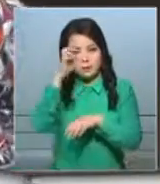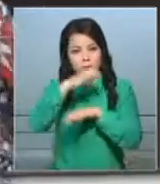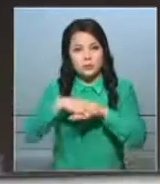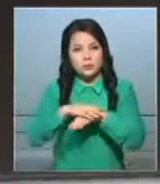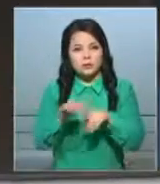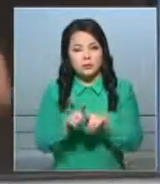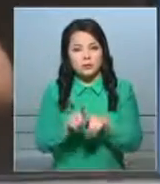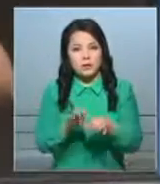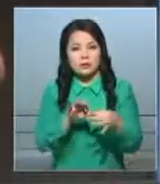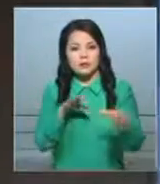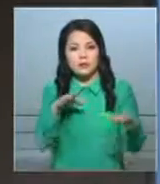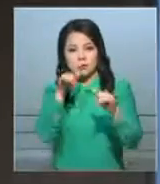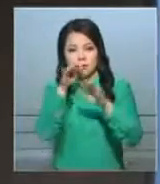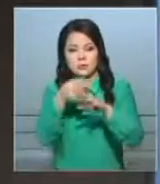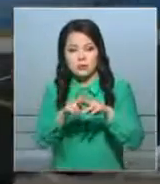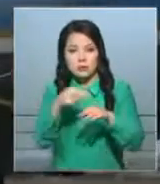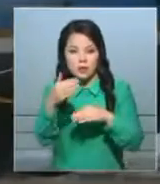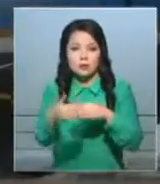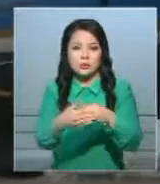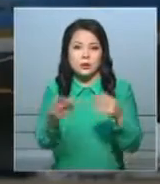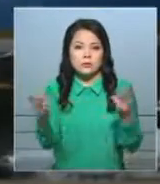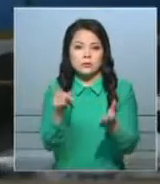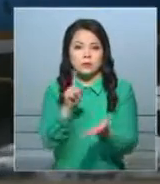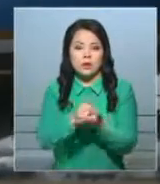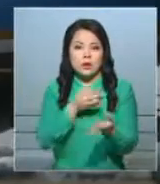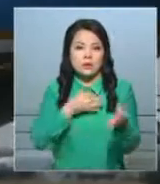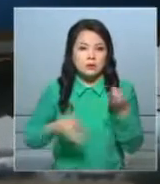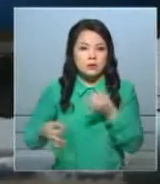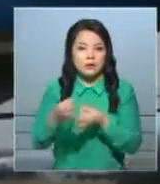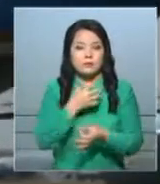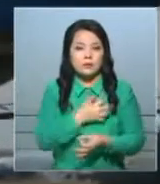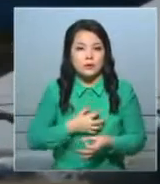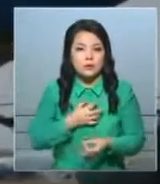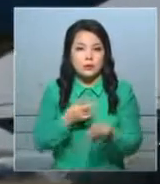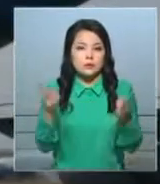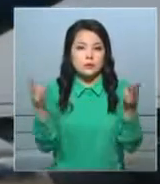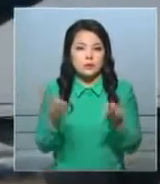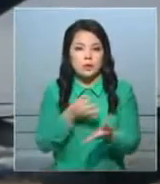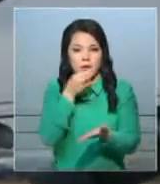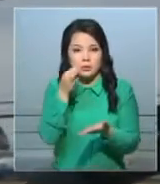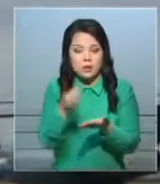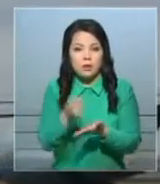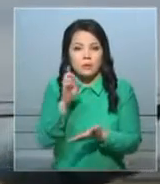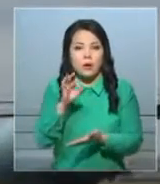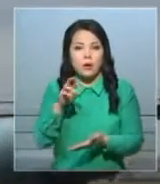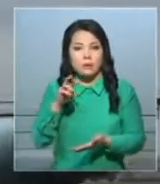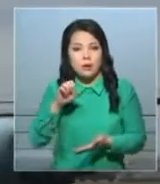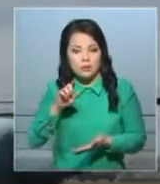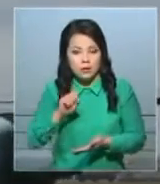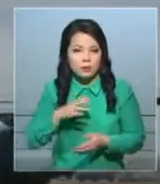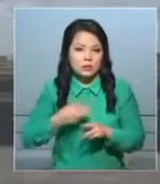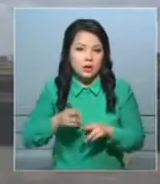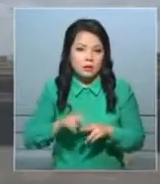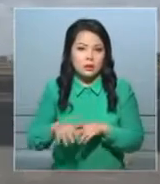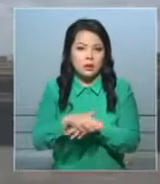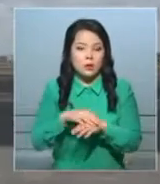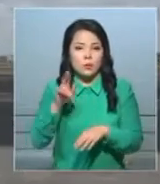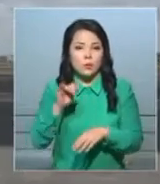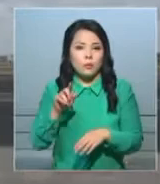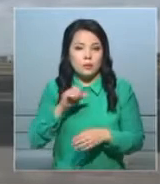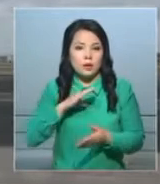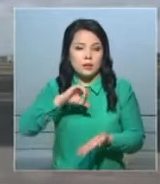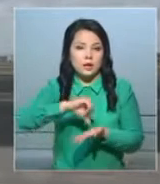арамызды ажырататын емес, жақындататын жағдайларға назар аударуымыз керек деді. Өз кезегінде Барак Обама ерте ме кеш пе Куба тауарына